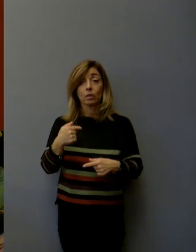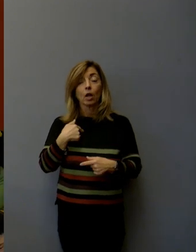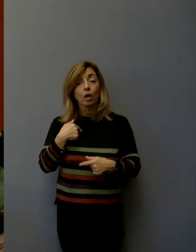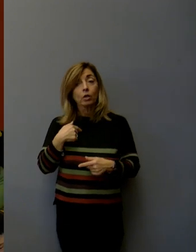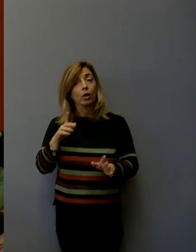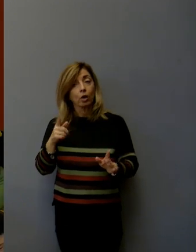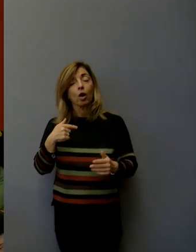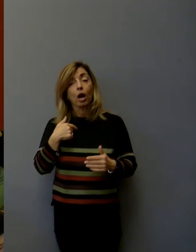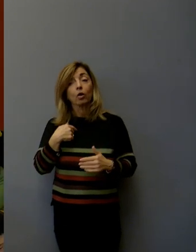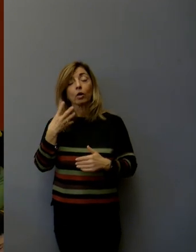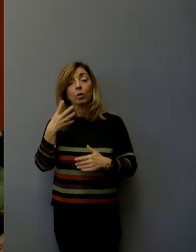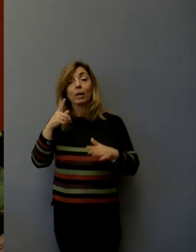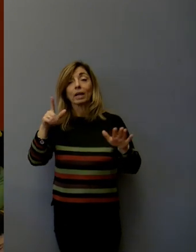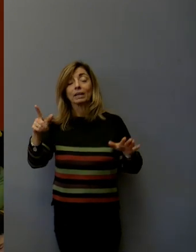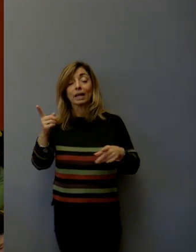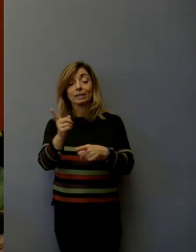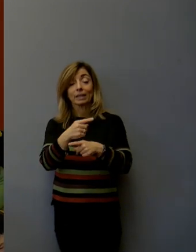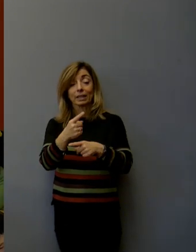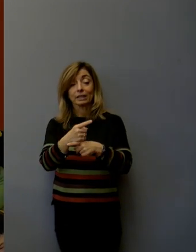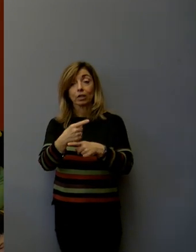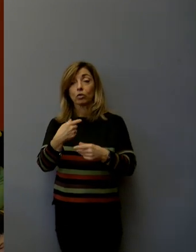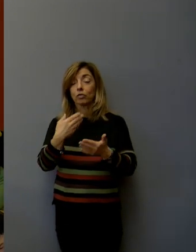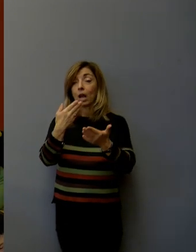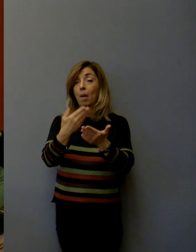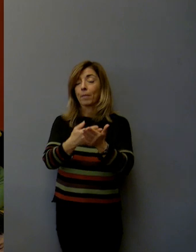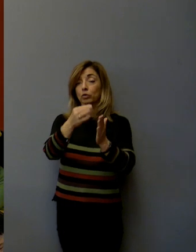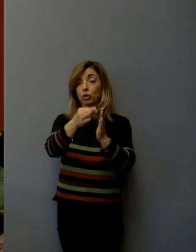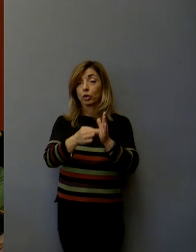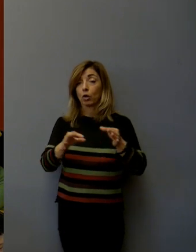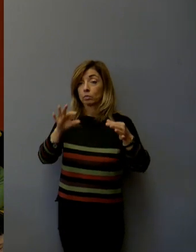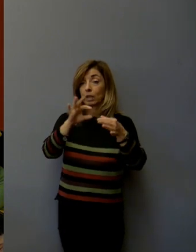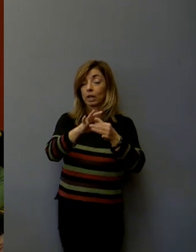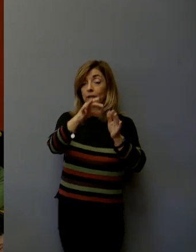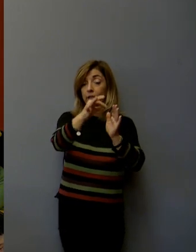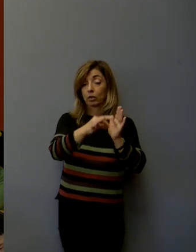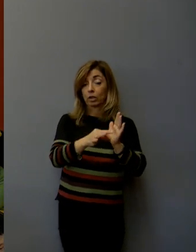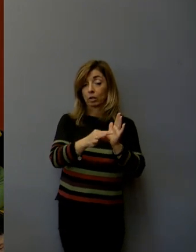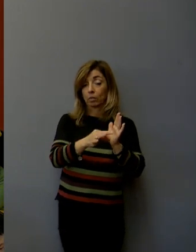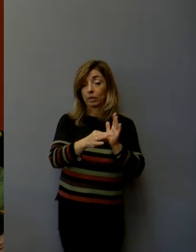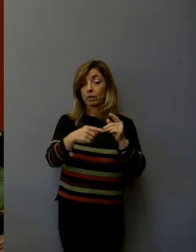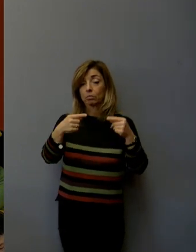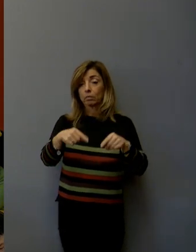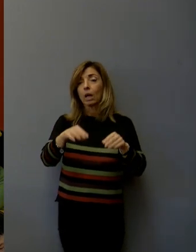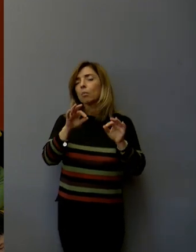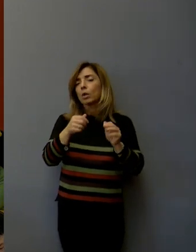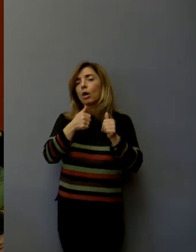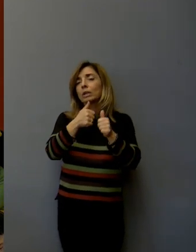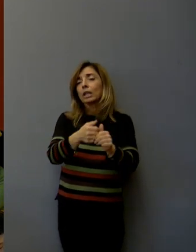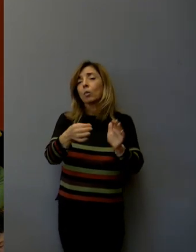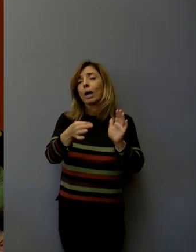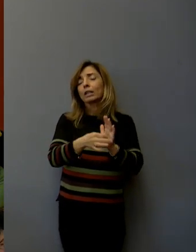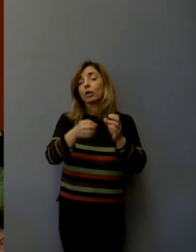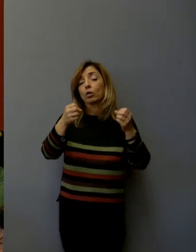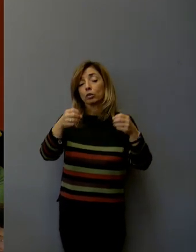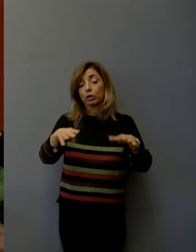sto facendo una mozione d'ordine richiamando richiamandomi al regolamento Sono esattamente nel solco dell'articolo 19 per cui l'ho